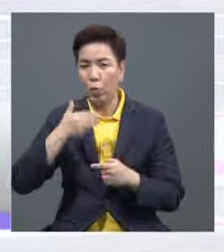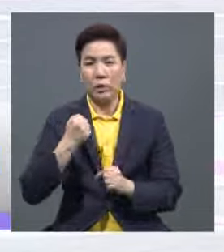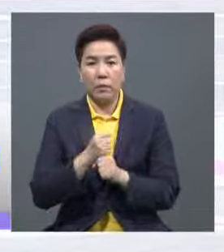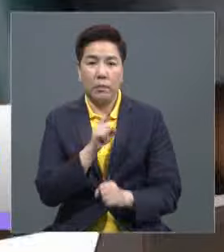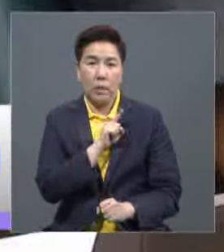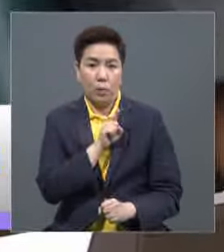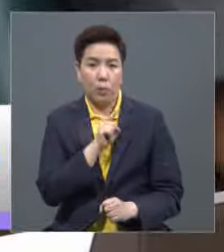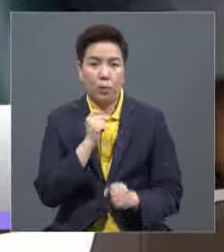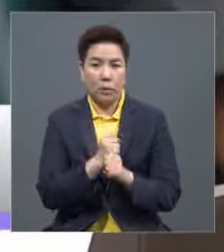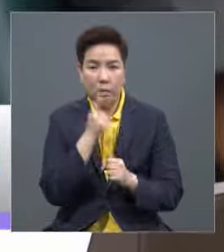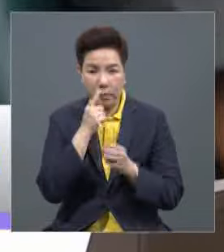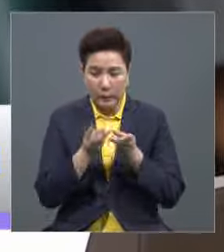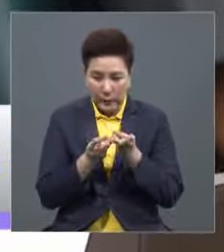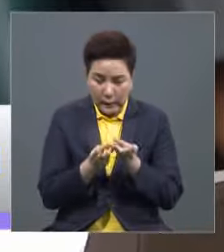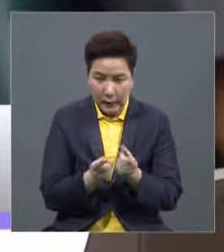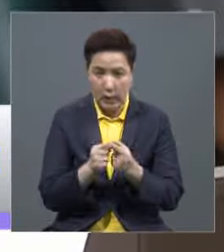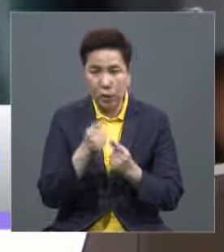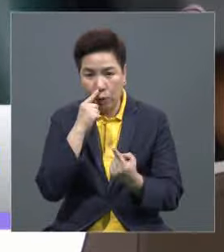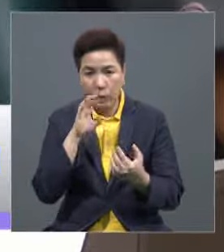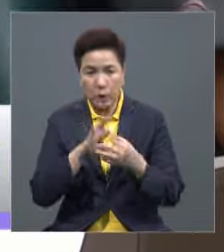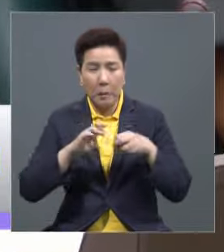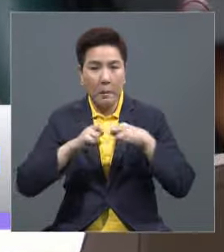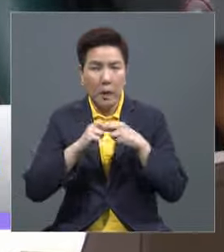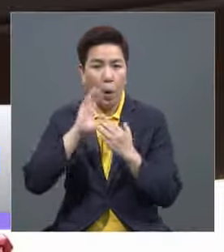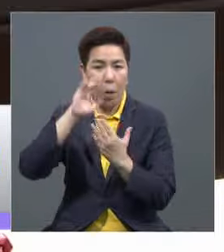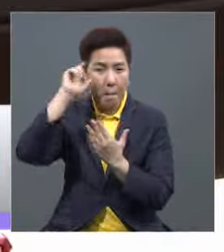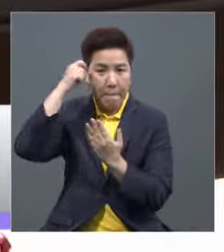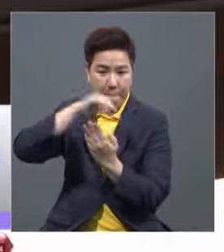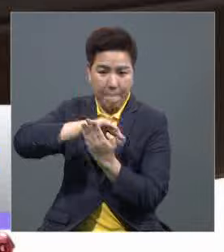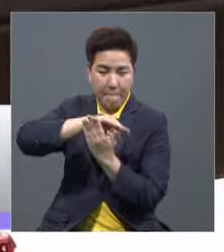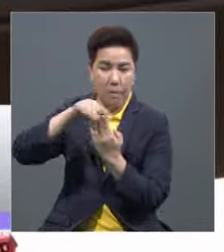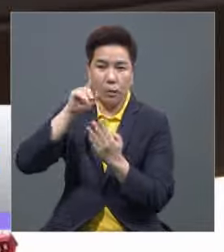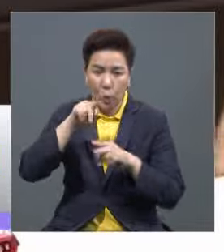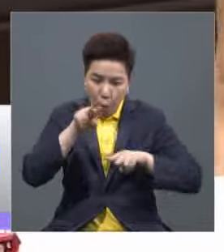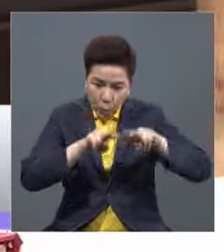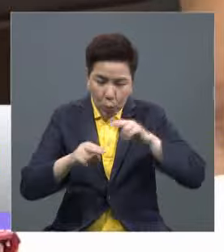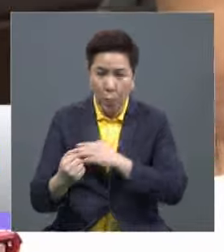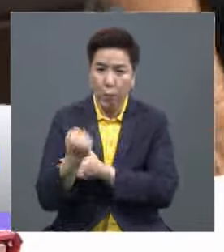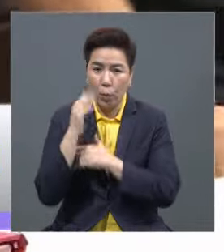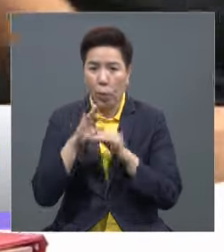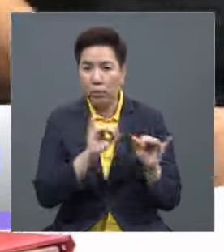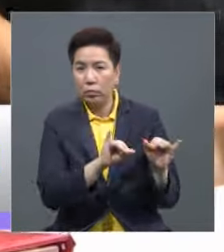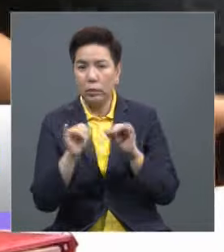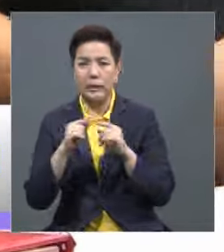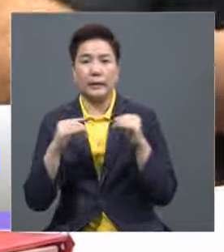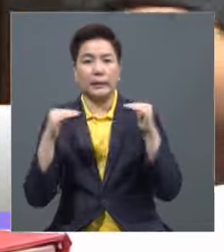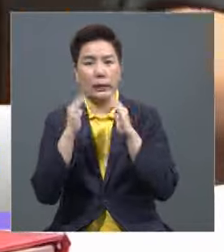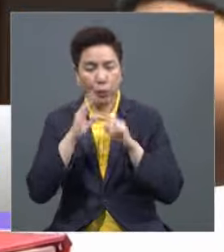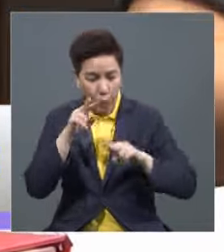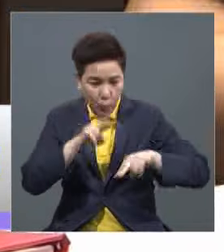ภารกิจที่มีความละเอียดอ่อนเช่นเรื่องสถานการณ์ในเมียนมาร์ที่ต้องดูแลความมั่นคงรวมถึงผู้อพยพตามหลักสิทธิ